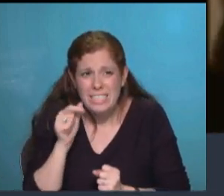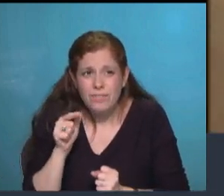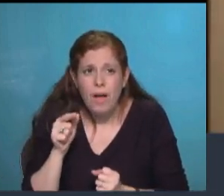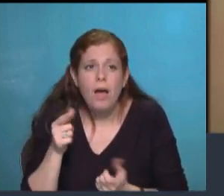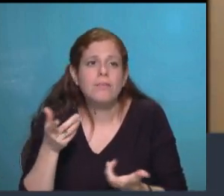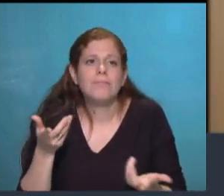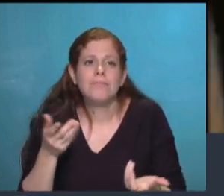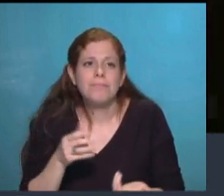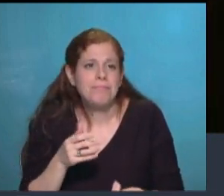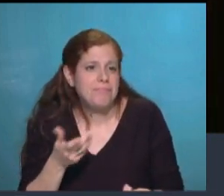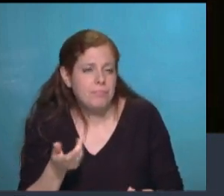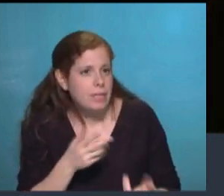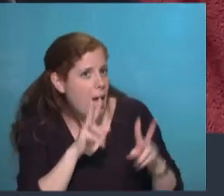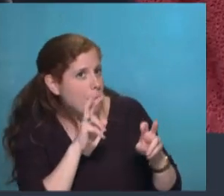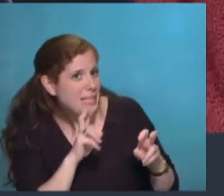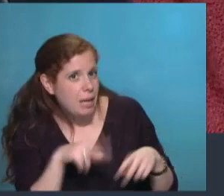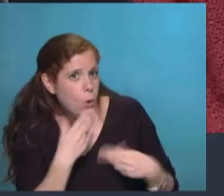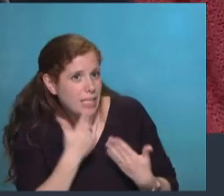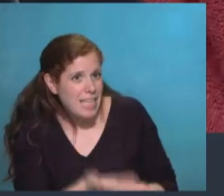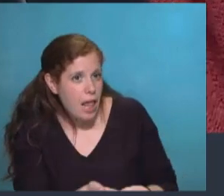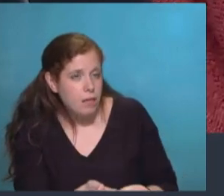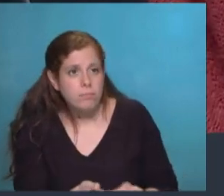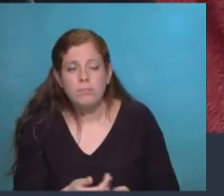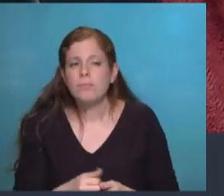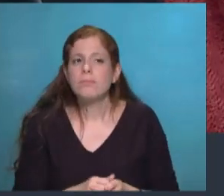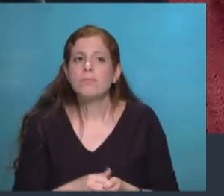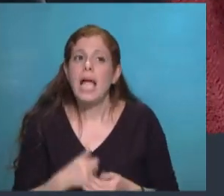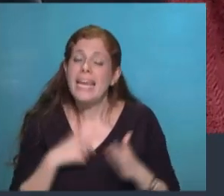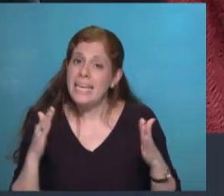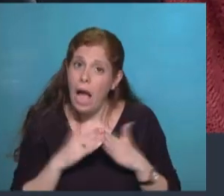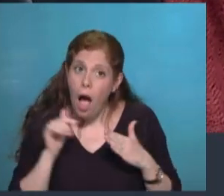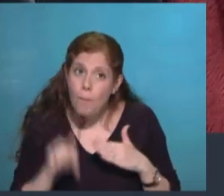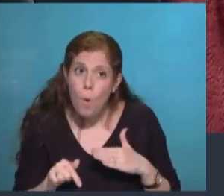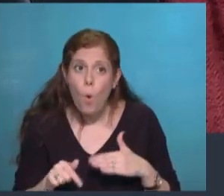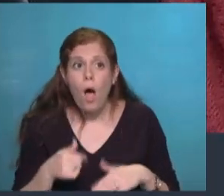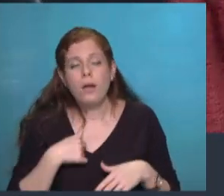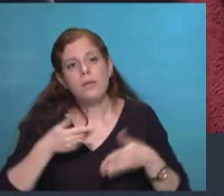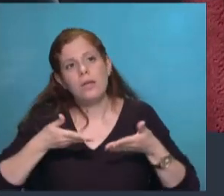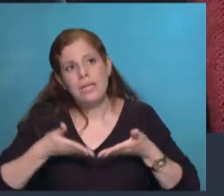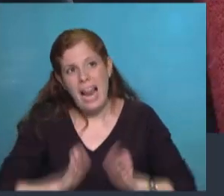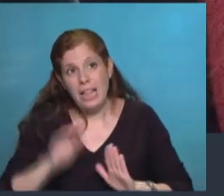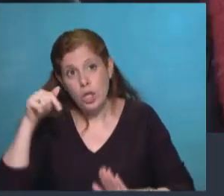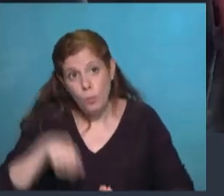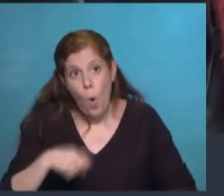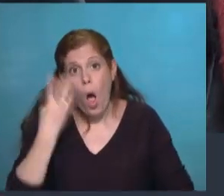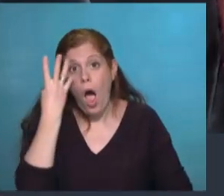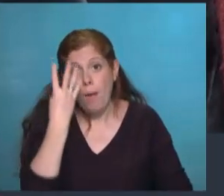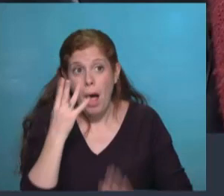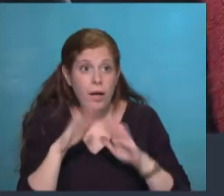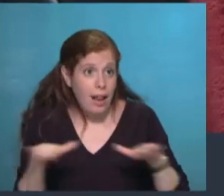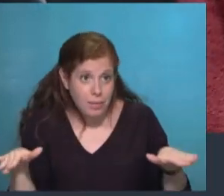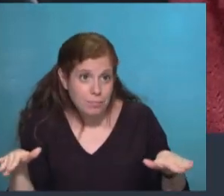איך מגדירים להיות ישראלי? אני גרה פה, אני ילדתי פה 4